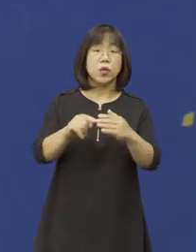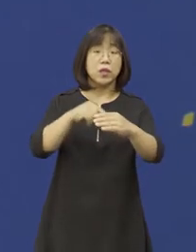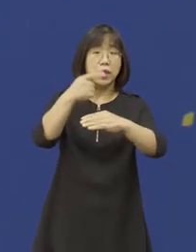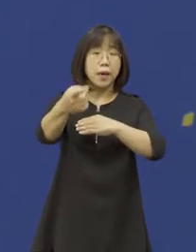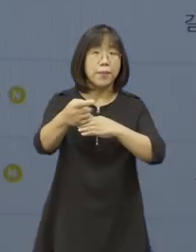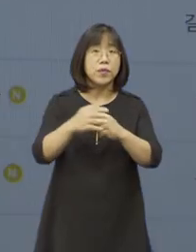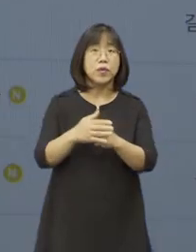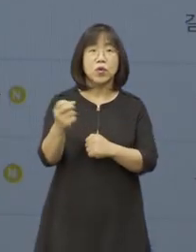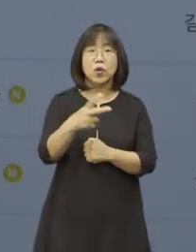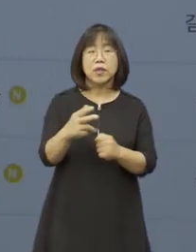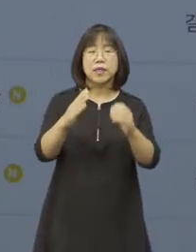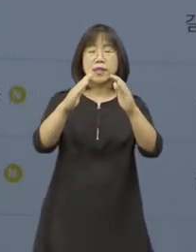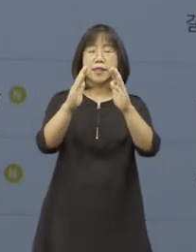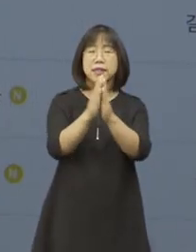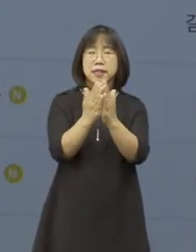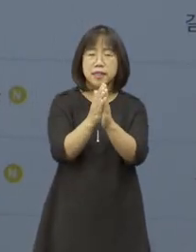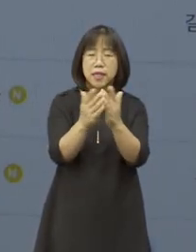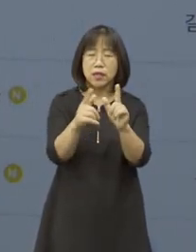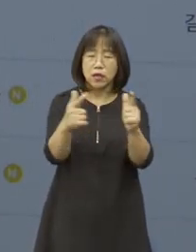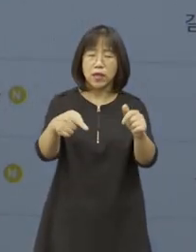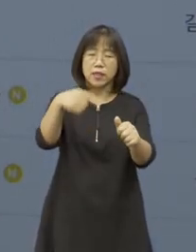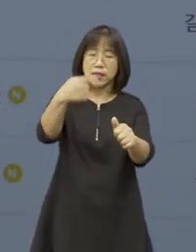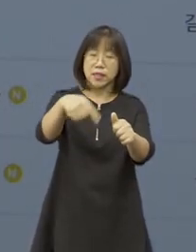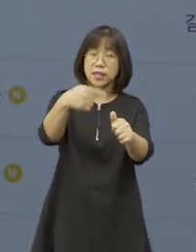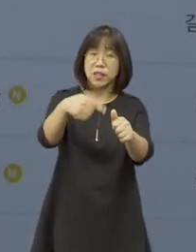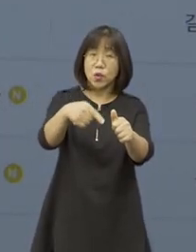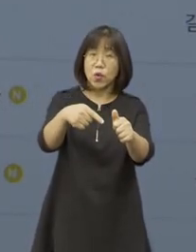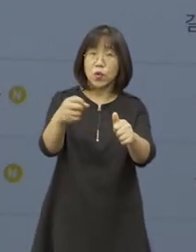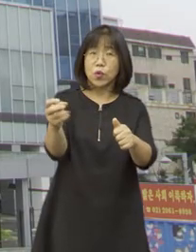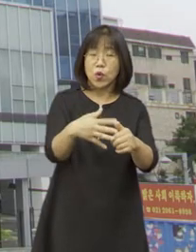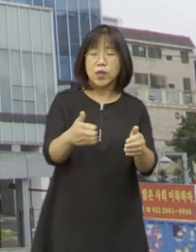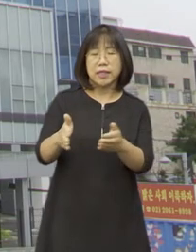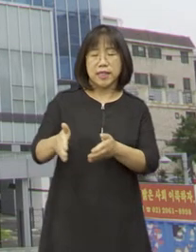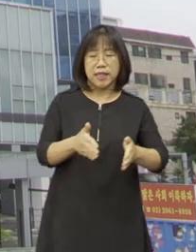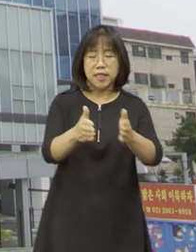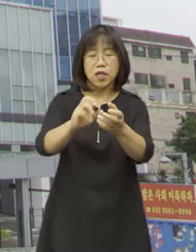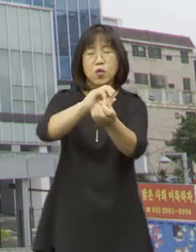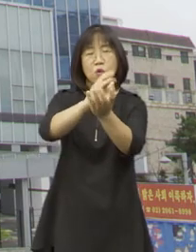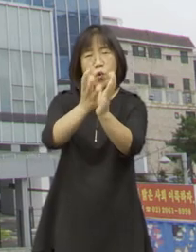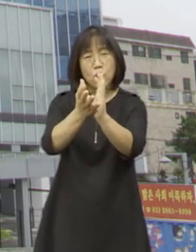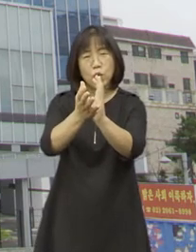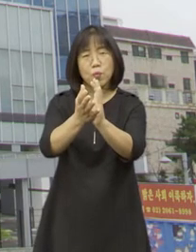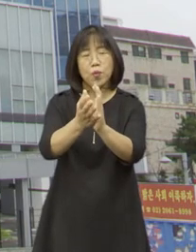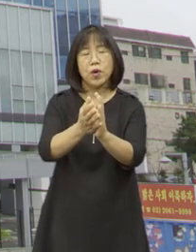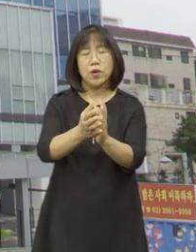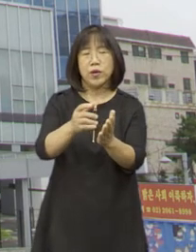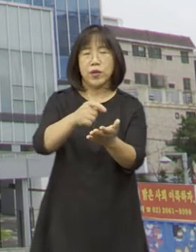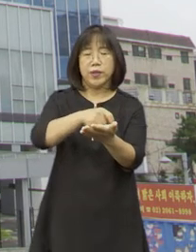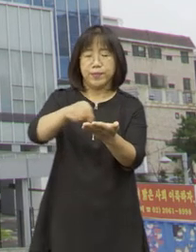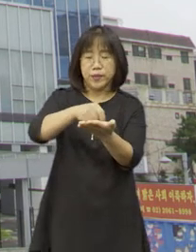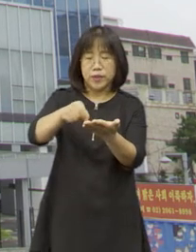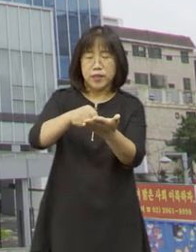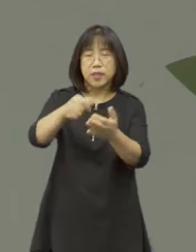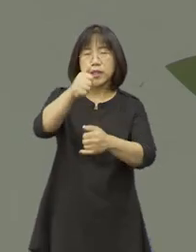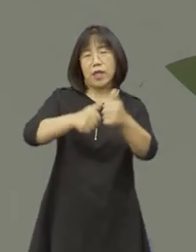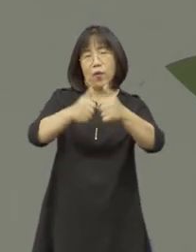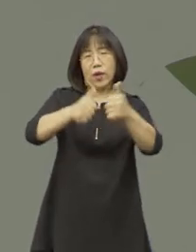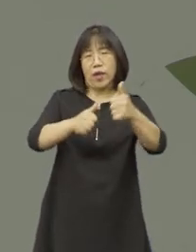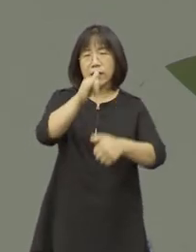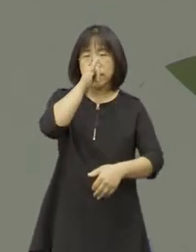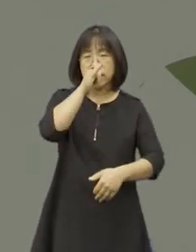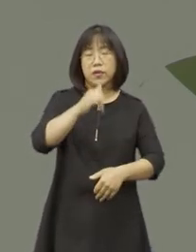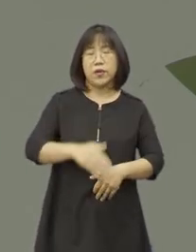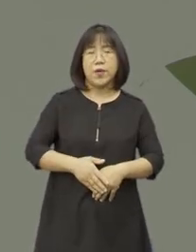마련됩니다. 이외에도 북스타트 도서 지도 특강, 길꽃 100일장 등 사전 접수를 받아